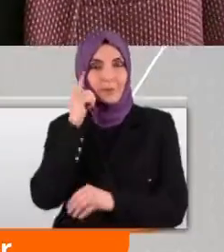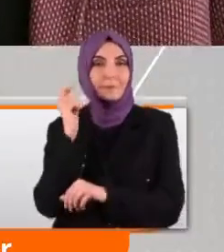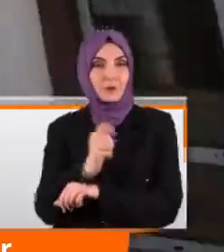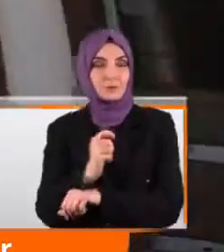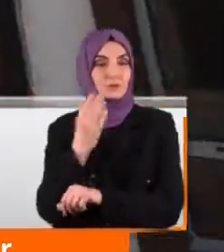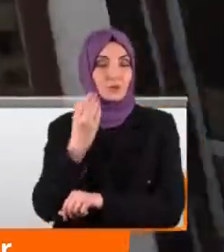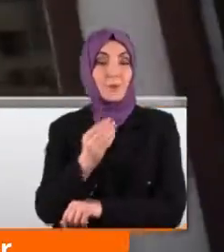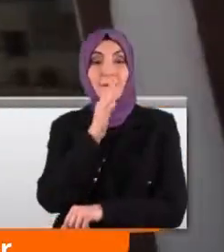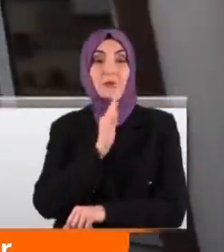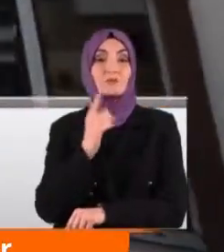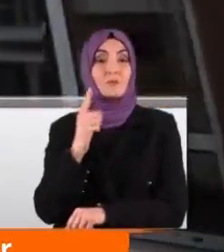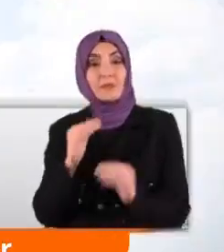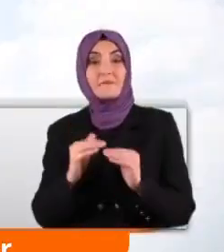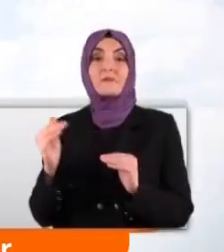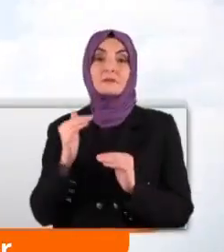geçmiş durumda.